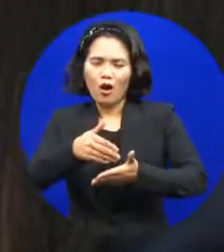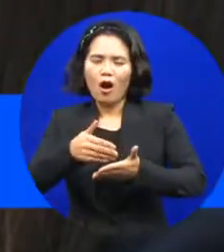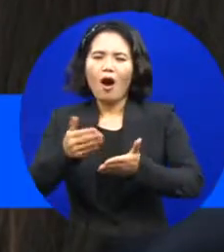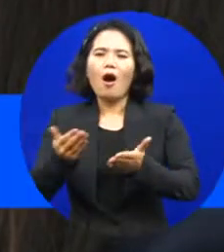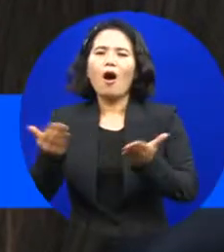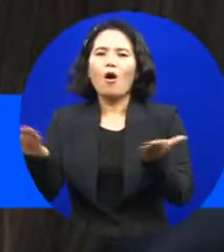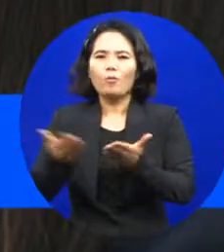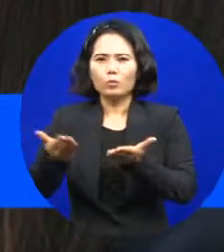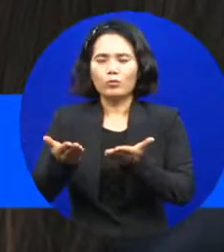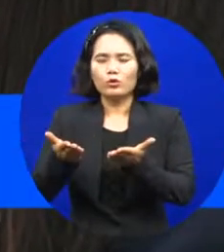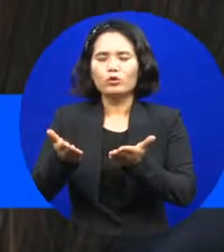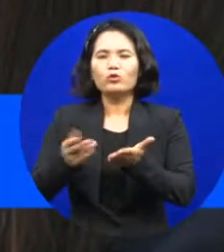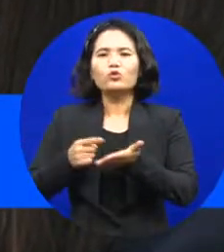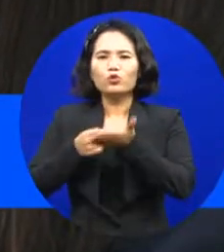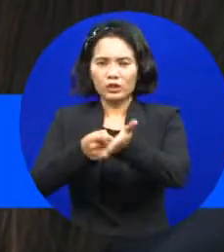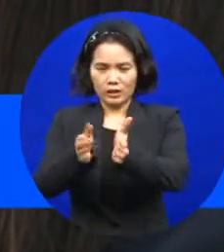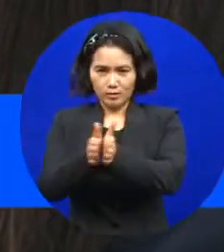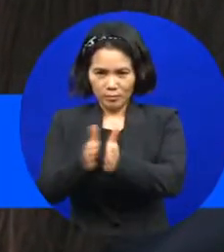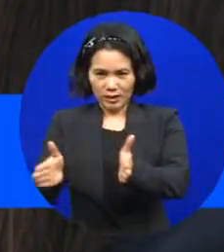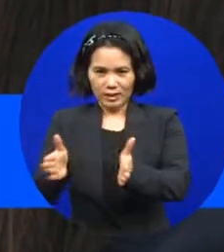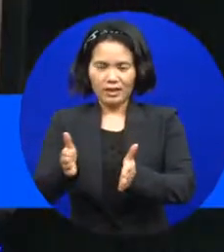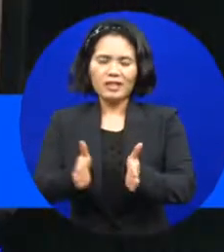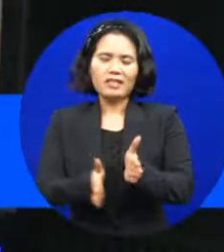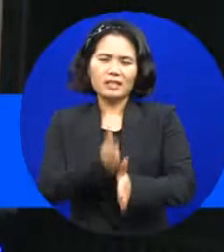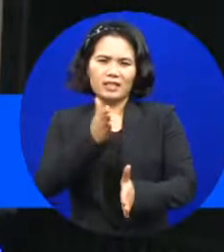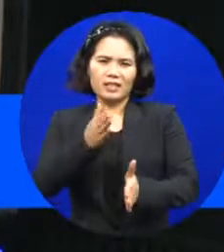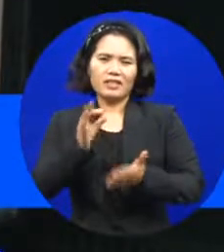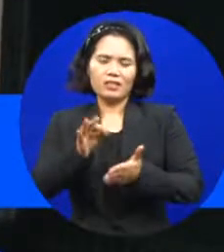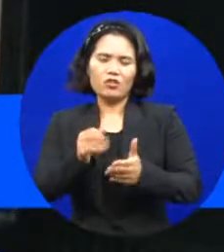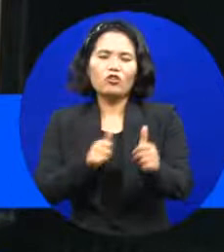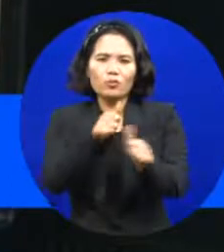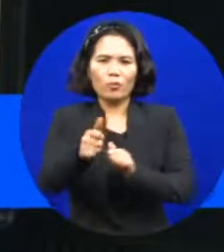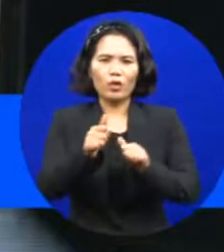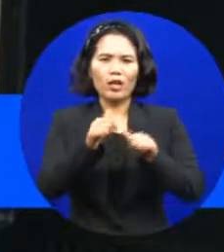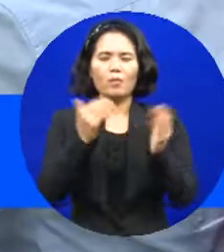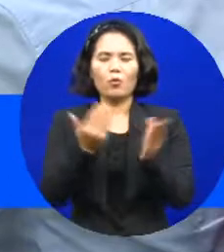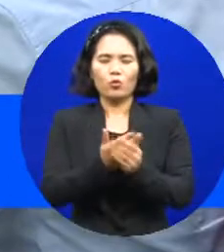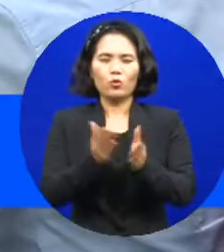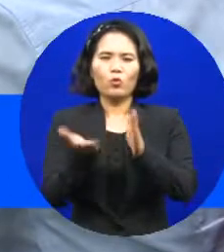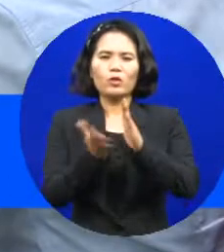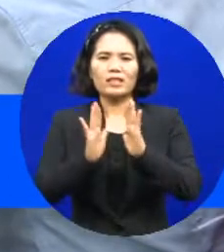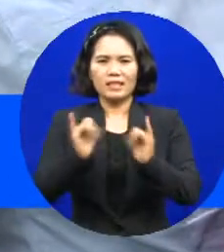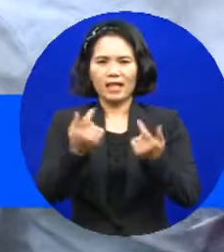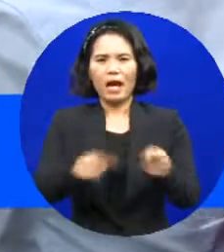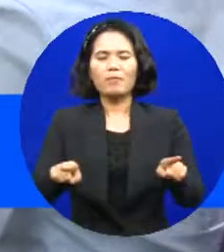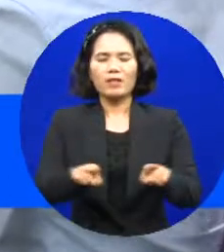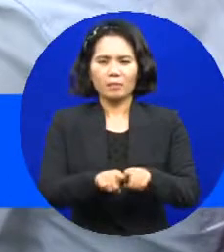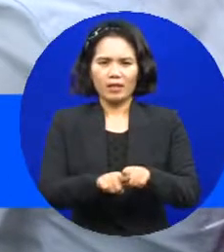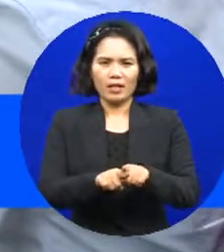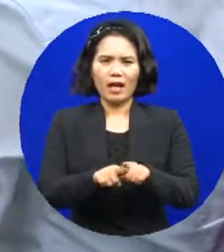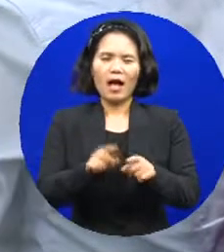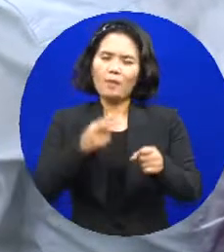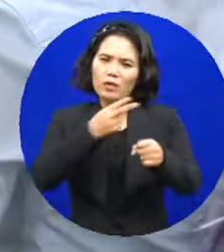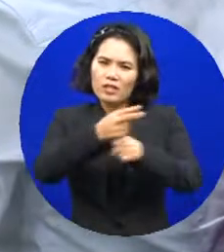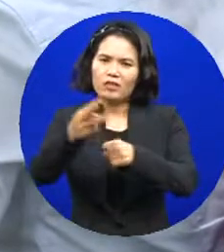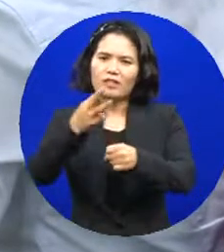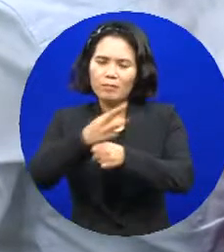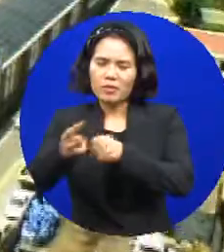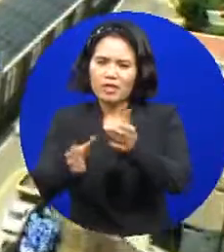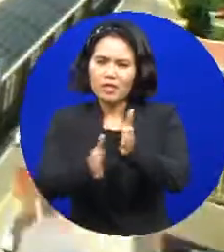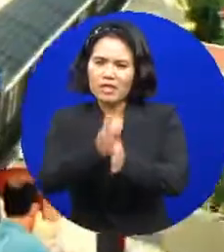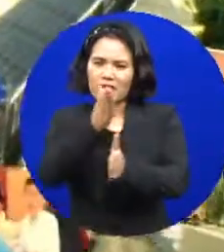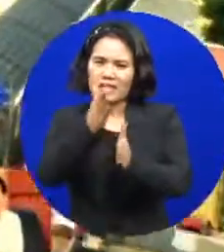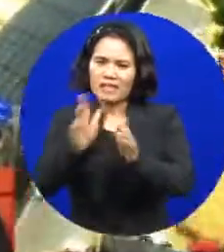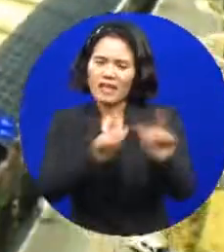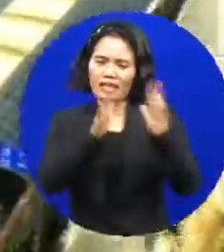업무 추진비 및 국내외 여비 감액 등 시 재정난 극복에 전 공직자가 동참합니다. 또 향후 2, 3년